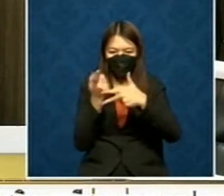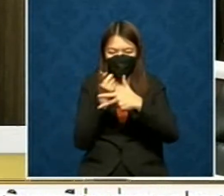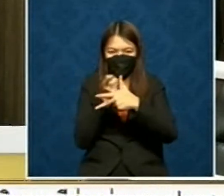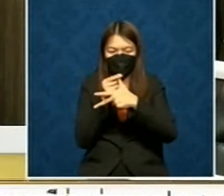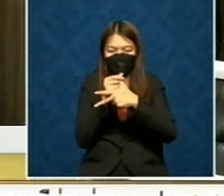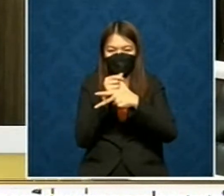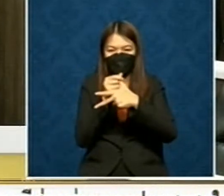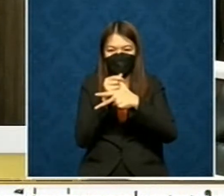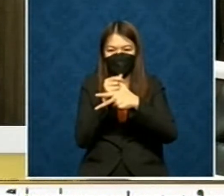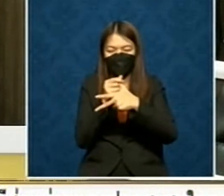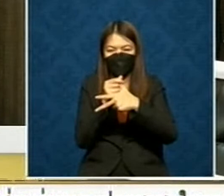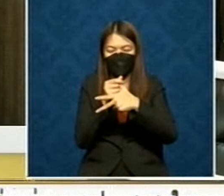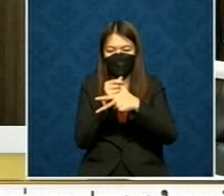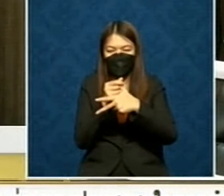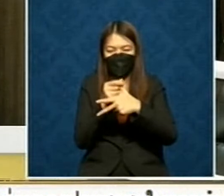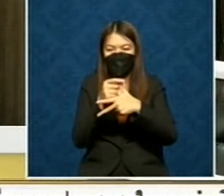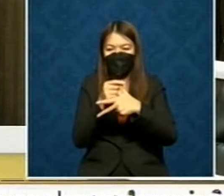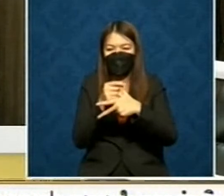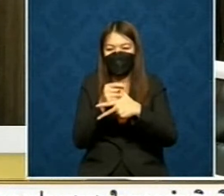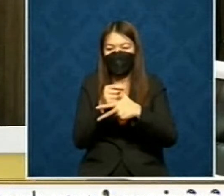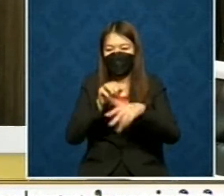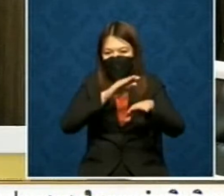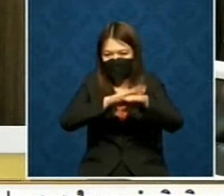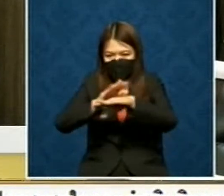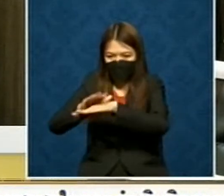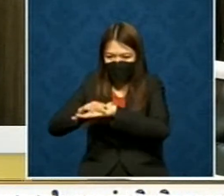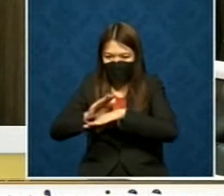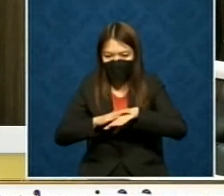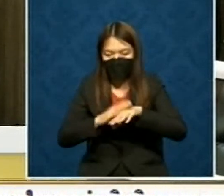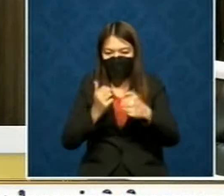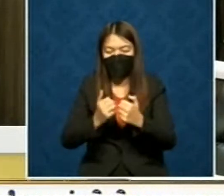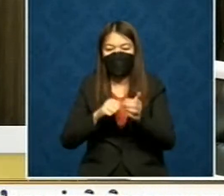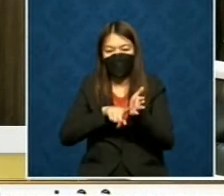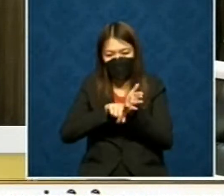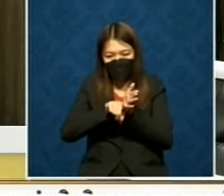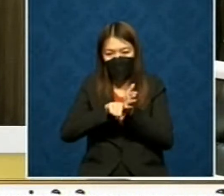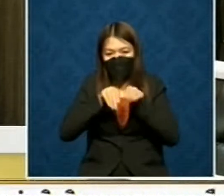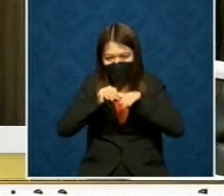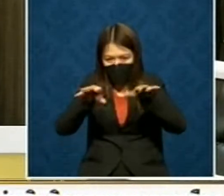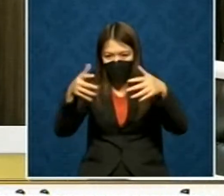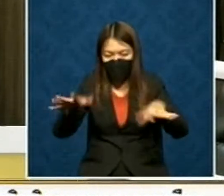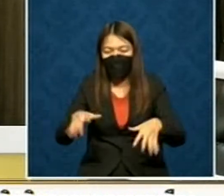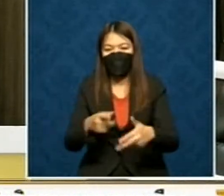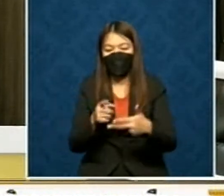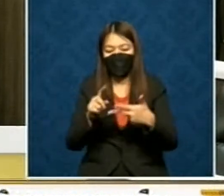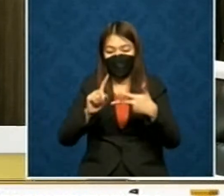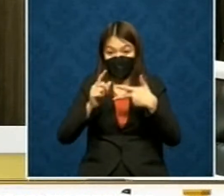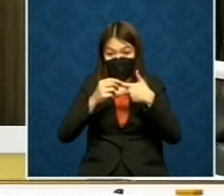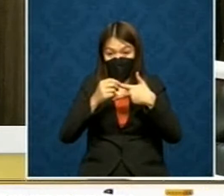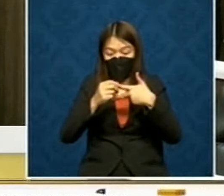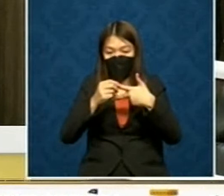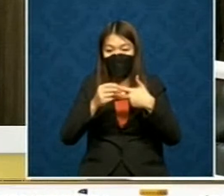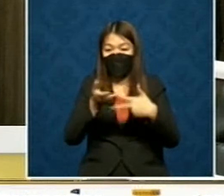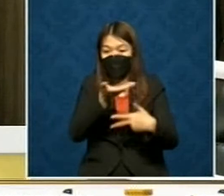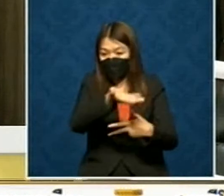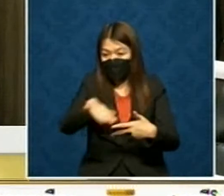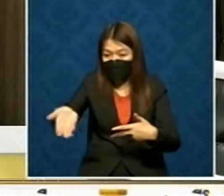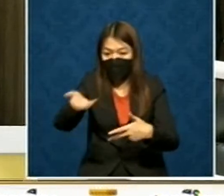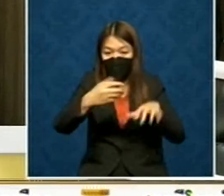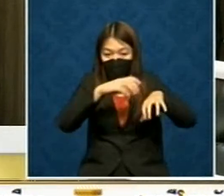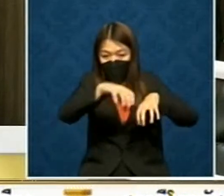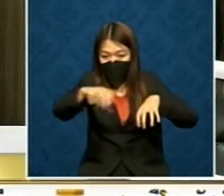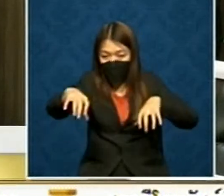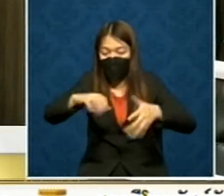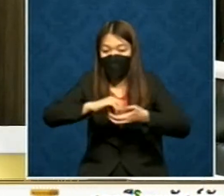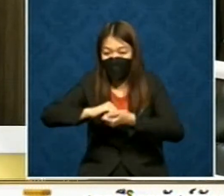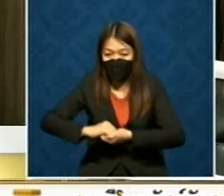กทเรีกว่า Alertness การแ้งเตืสถานการณกราบาทหลกที่สองคอ Cooperation คอความรวมมอจากทกภาคส่นทั้ง